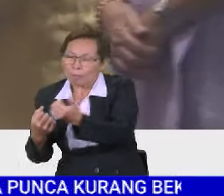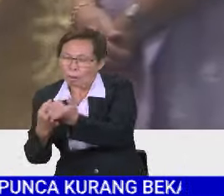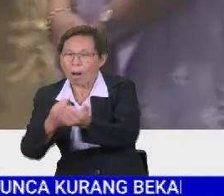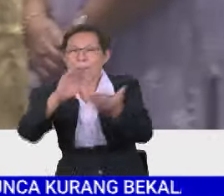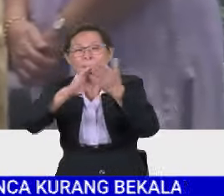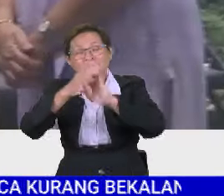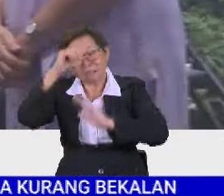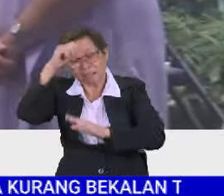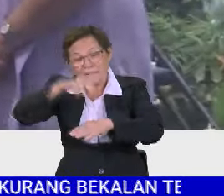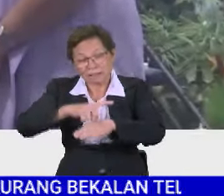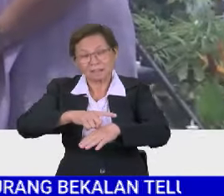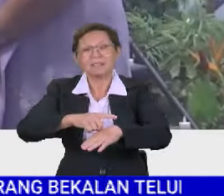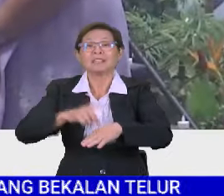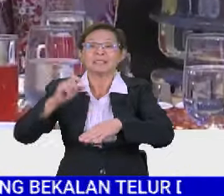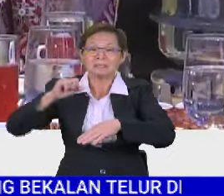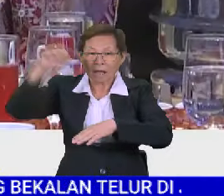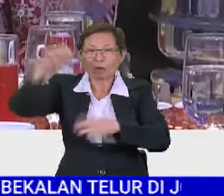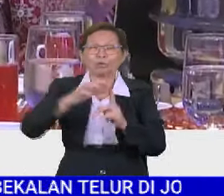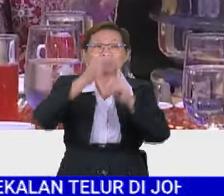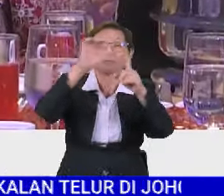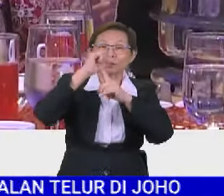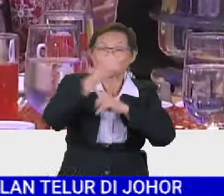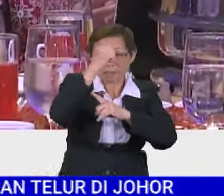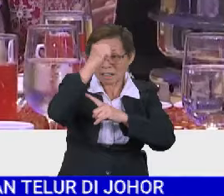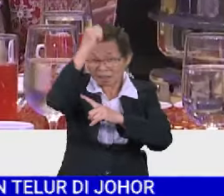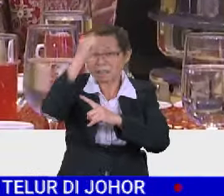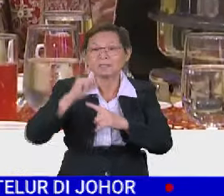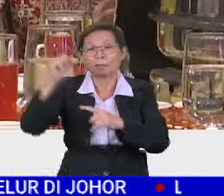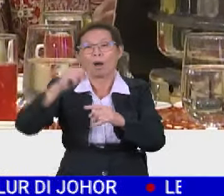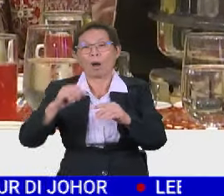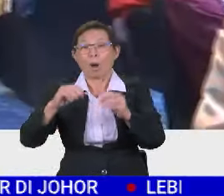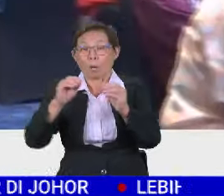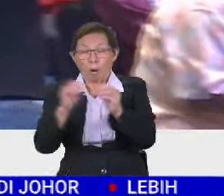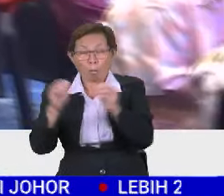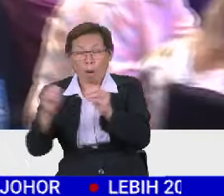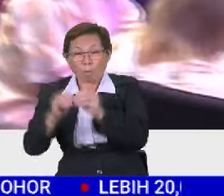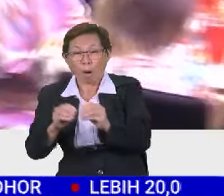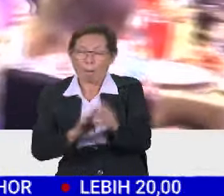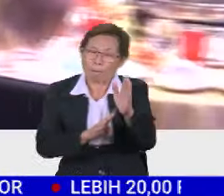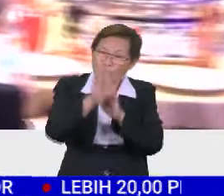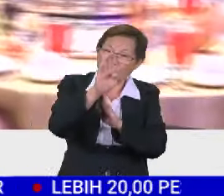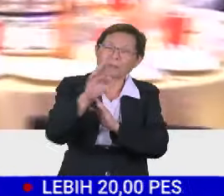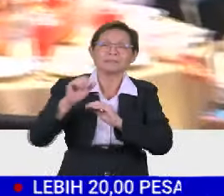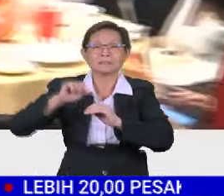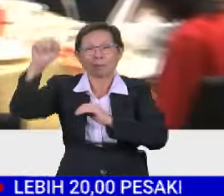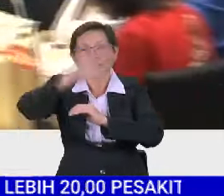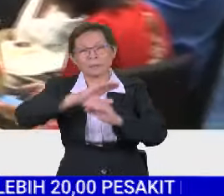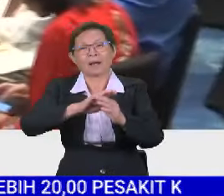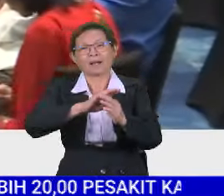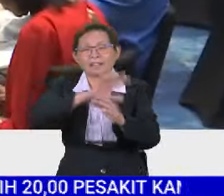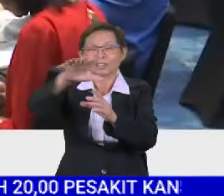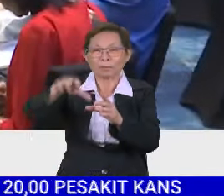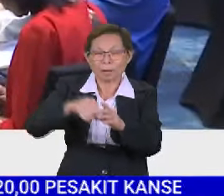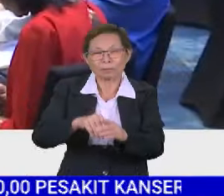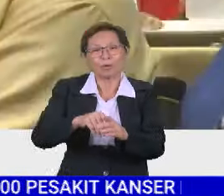khususnya komitmen persatuan India Sabah menyemarakkan pembangunan Negeri termasuk mencairkan pelanhalah 7